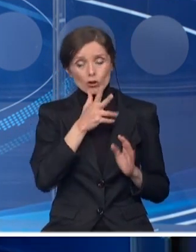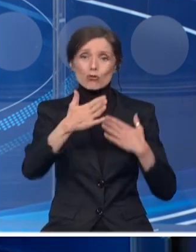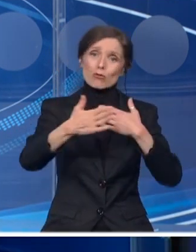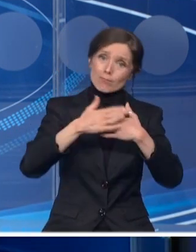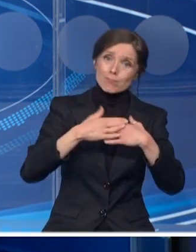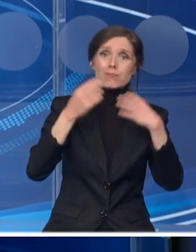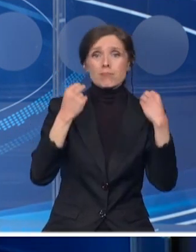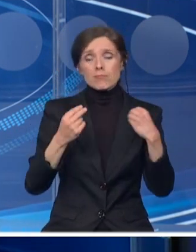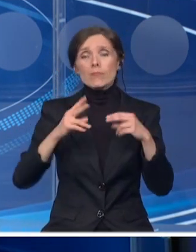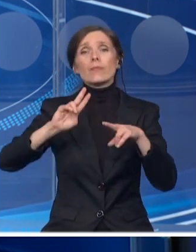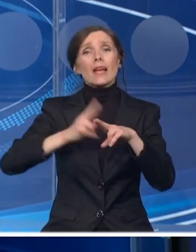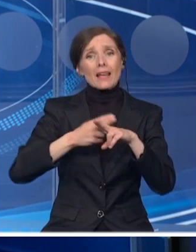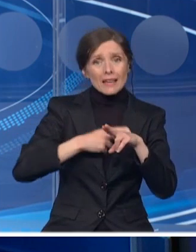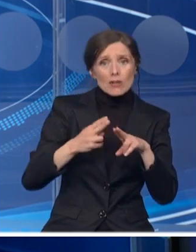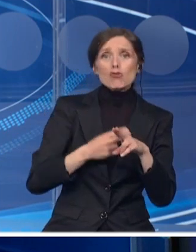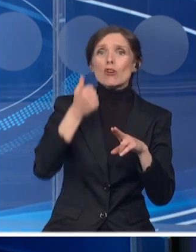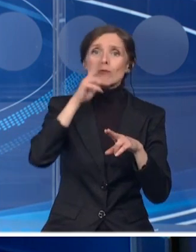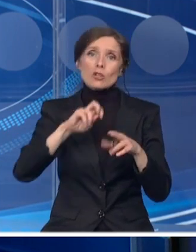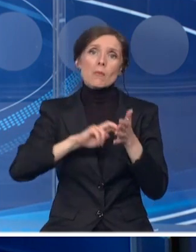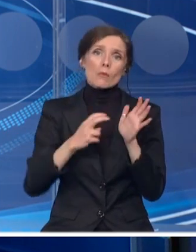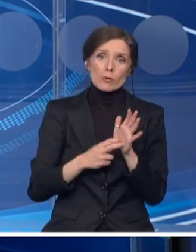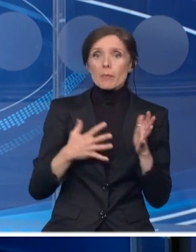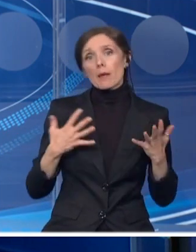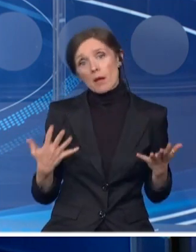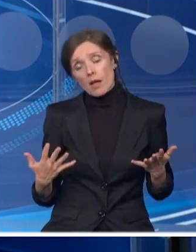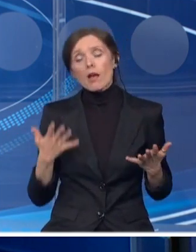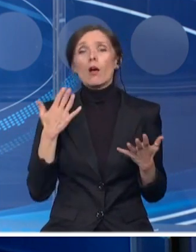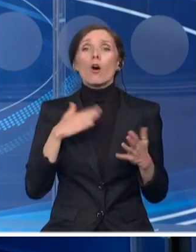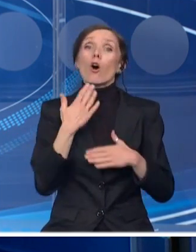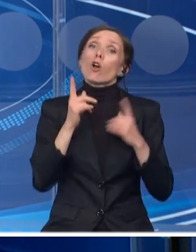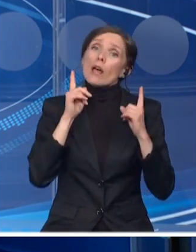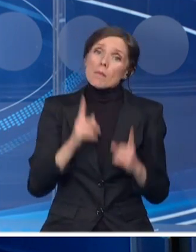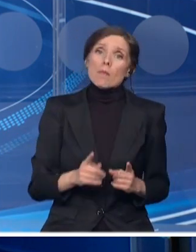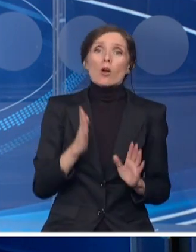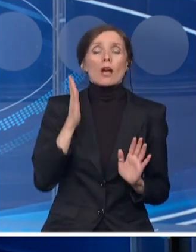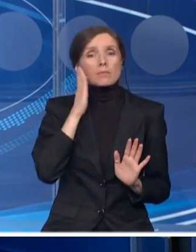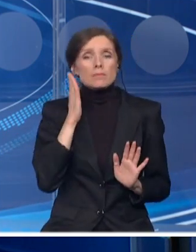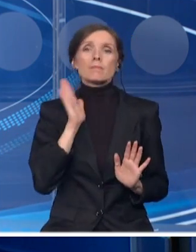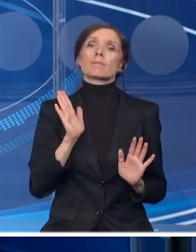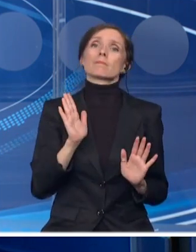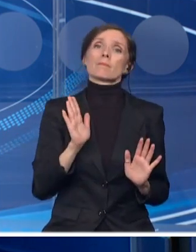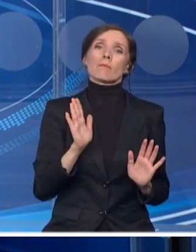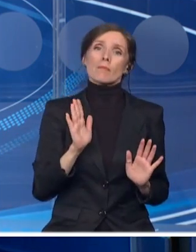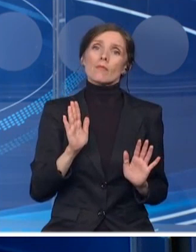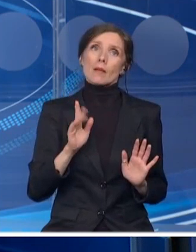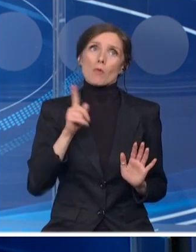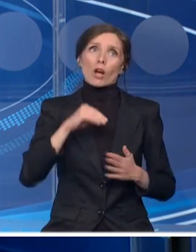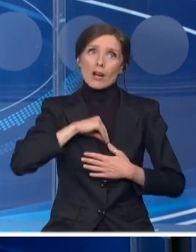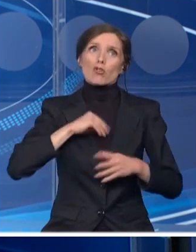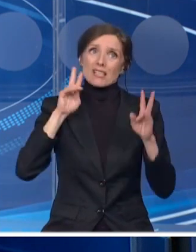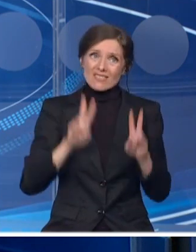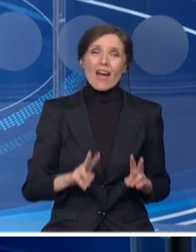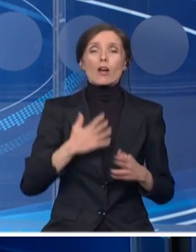ako hoćete da rešavamo otvorena pitanja, onda tome pristupate časno, čestito i sa željom da se to